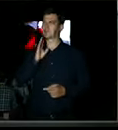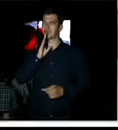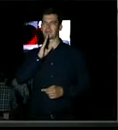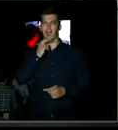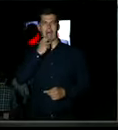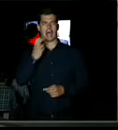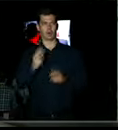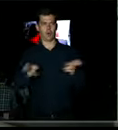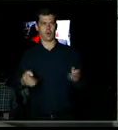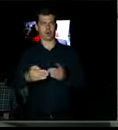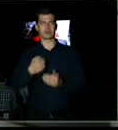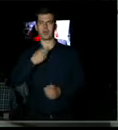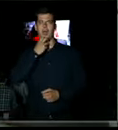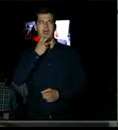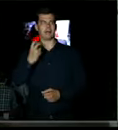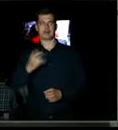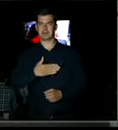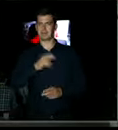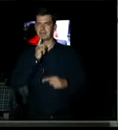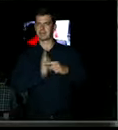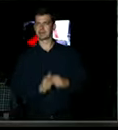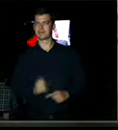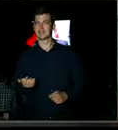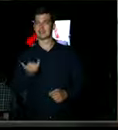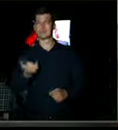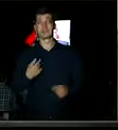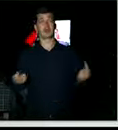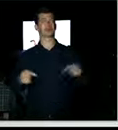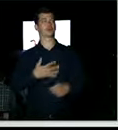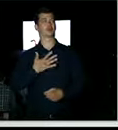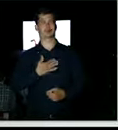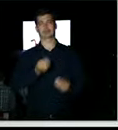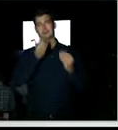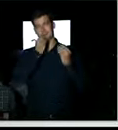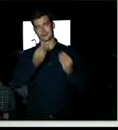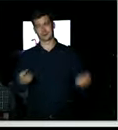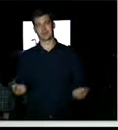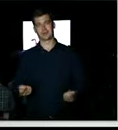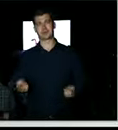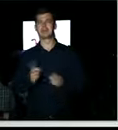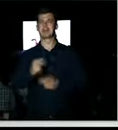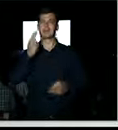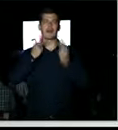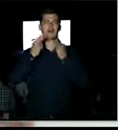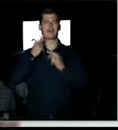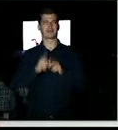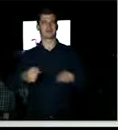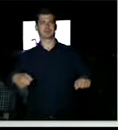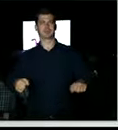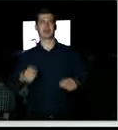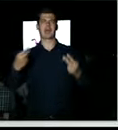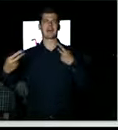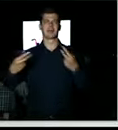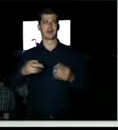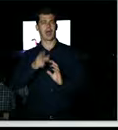który ładuje ich pozytywną energią, dlatego czuję się tutaj świetnie i to malowanie i kamery, i aparaty,